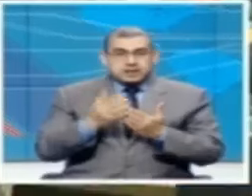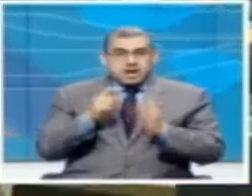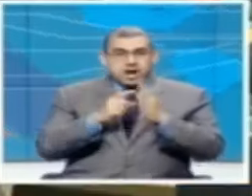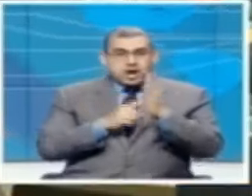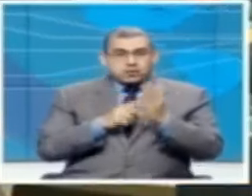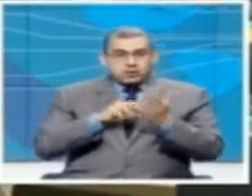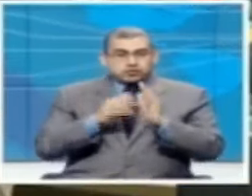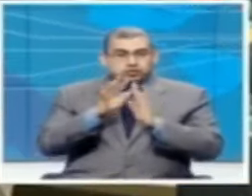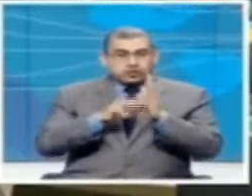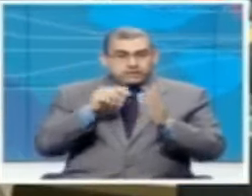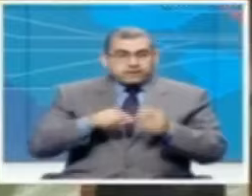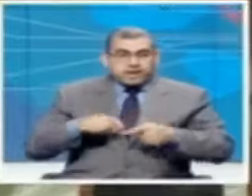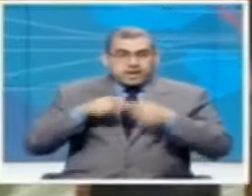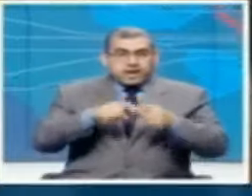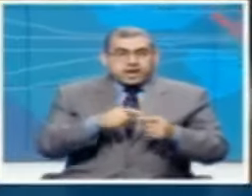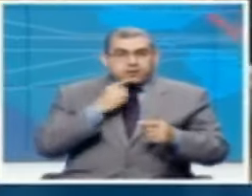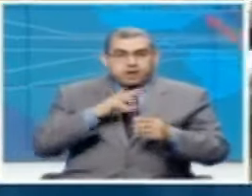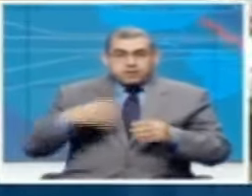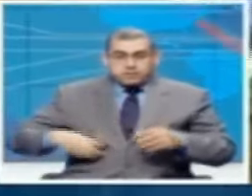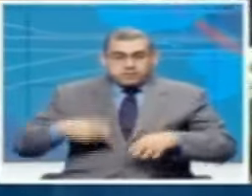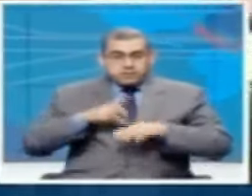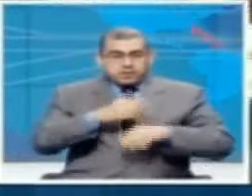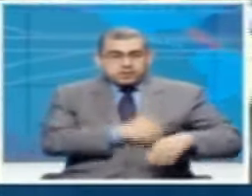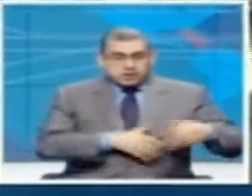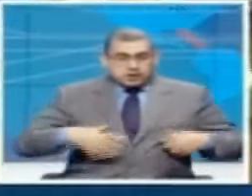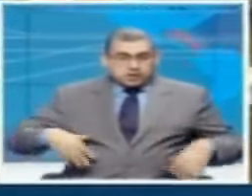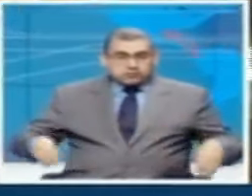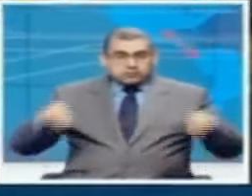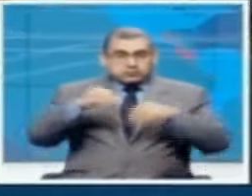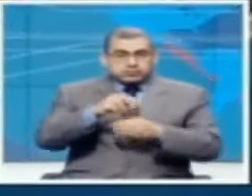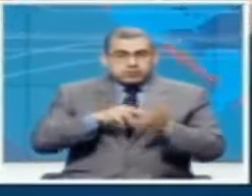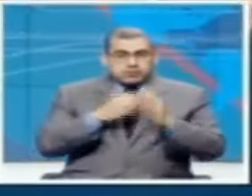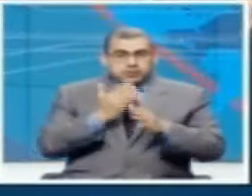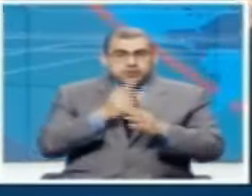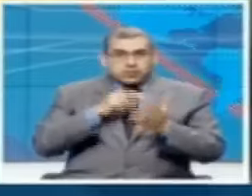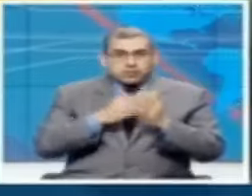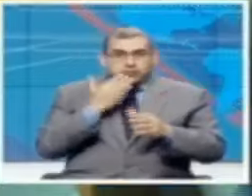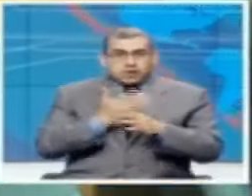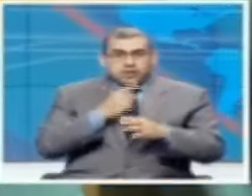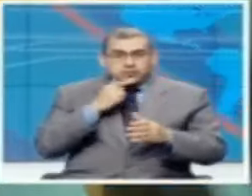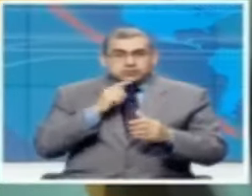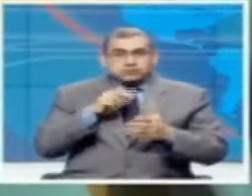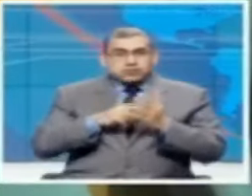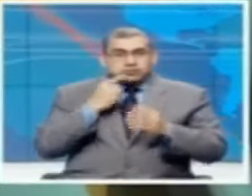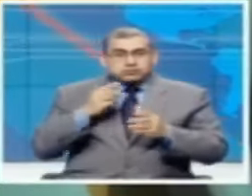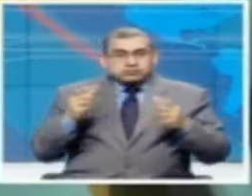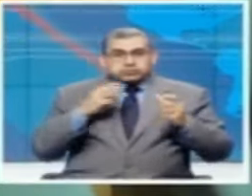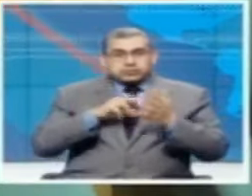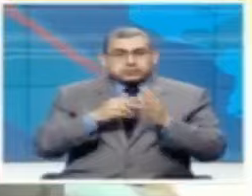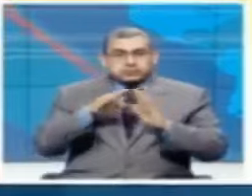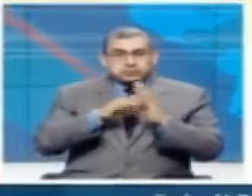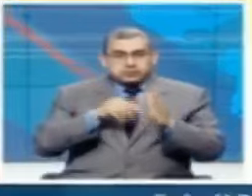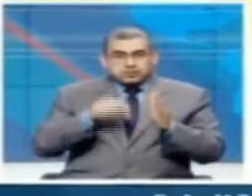والشرعيه في نقل وزراعه الاعضاء البشريه حساس للغايه وخطير لكونه تنازع واضح بين